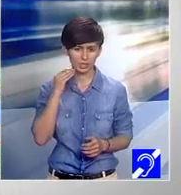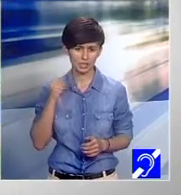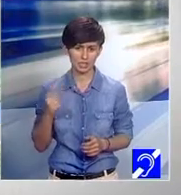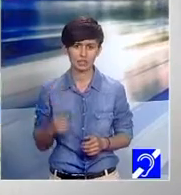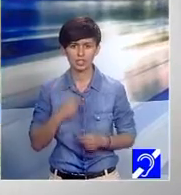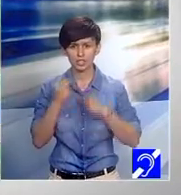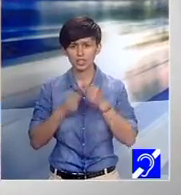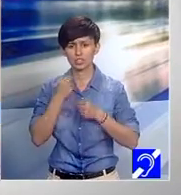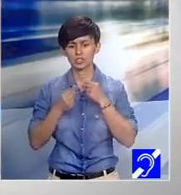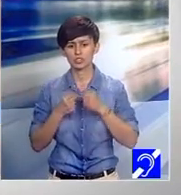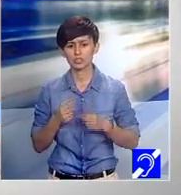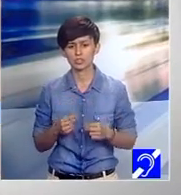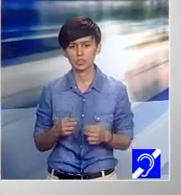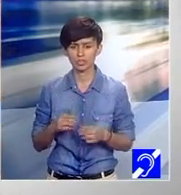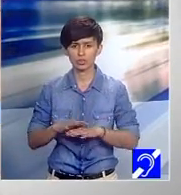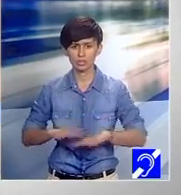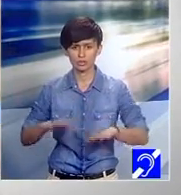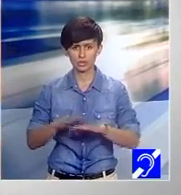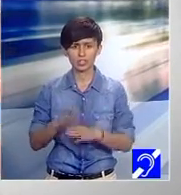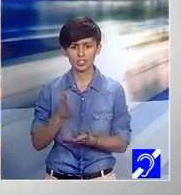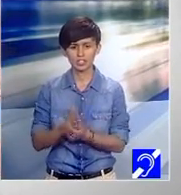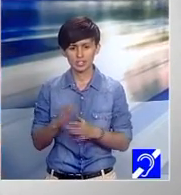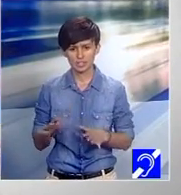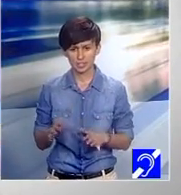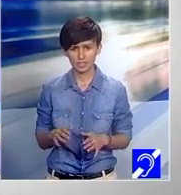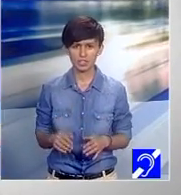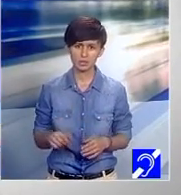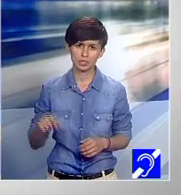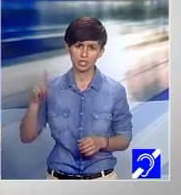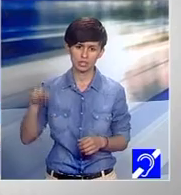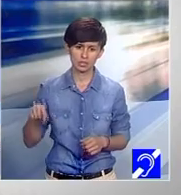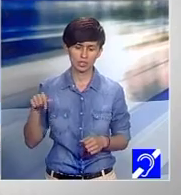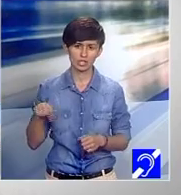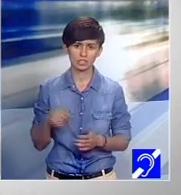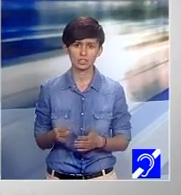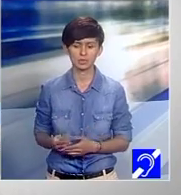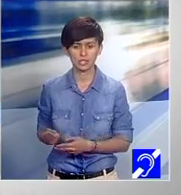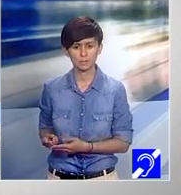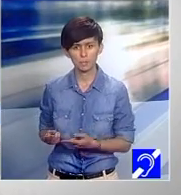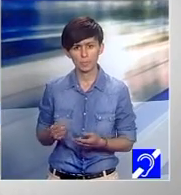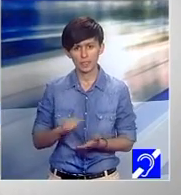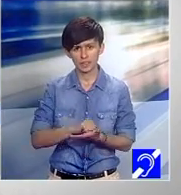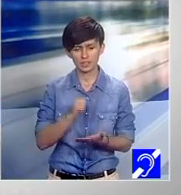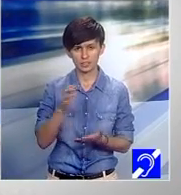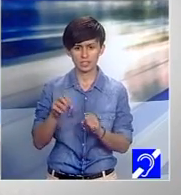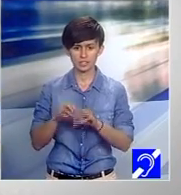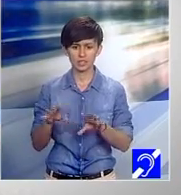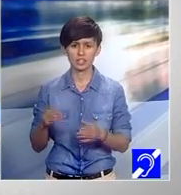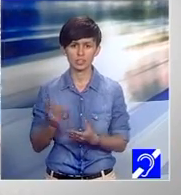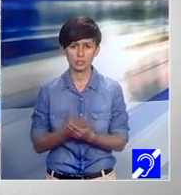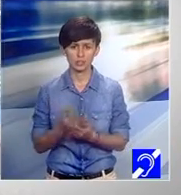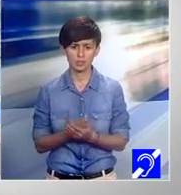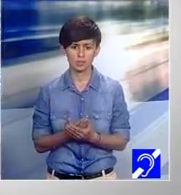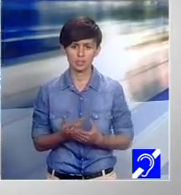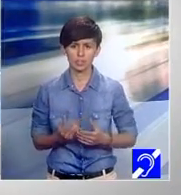al Jocurilor Mondiale Special Olympics se va încheia în mod oficial în această lună prin editarea unei broșuri cuprinzând poveștile și mărturiile